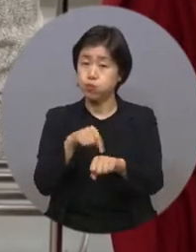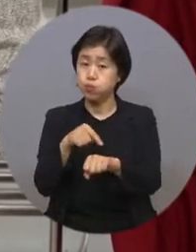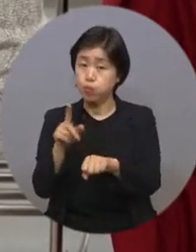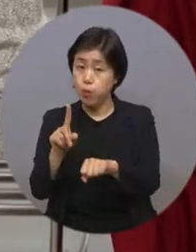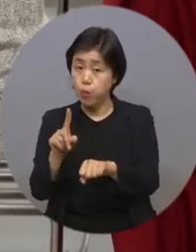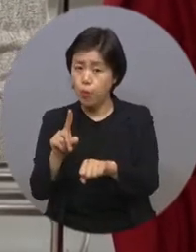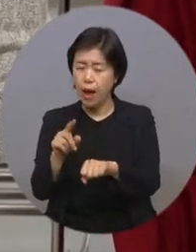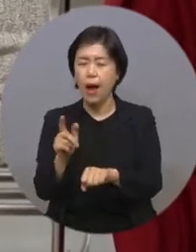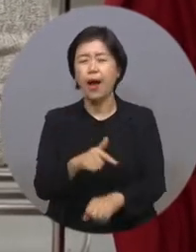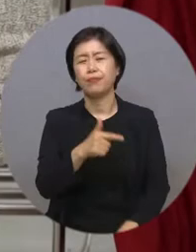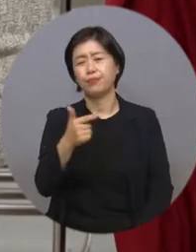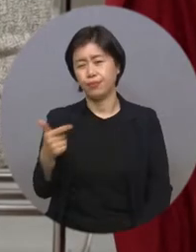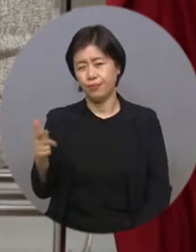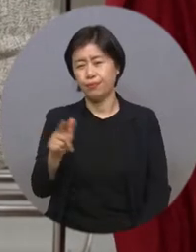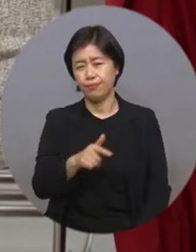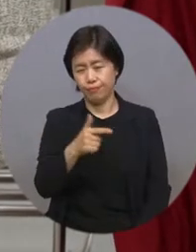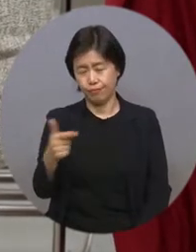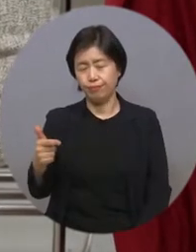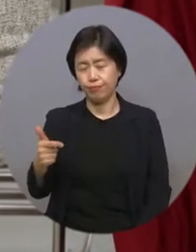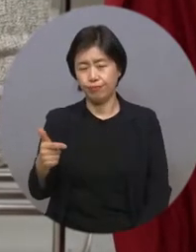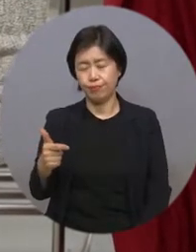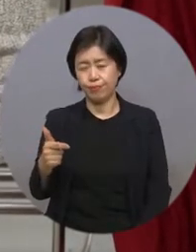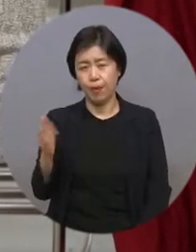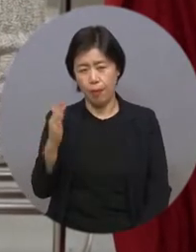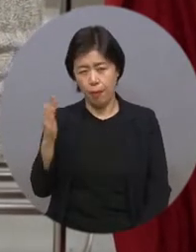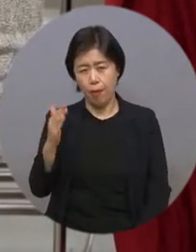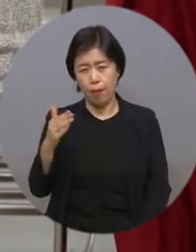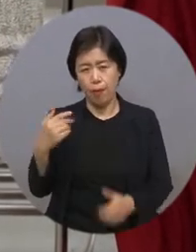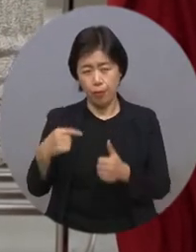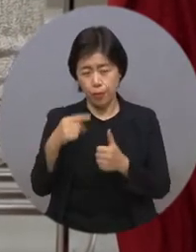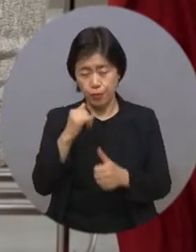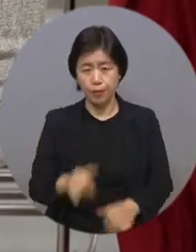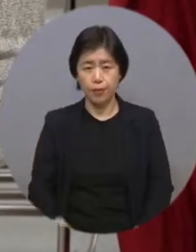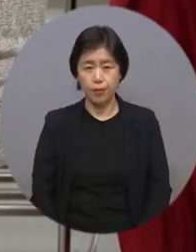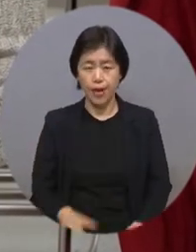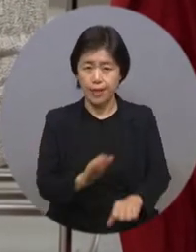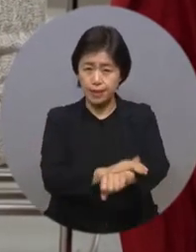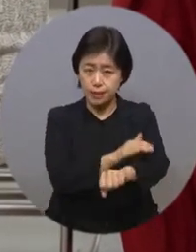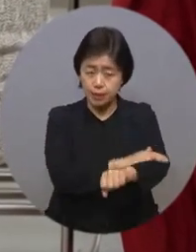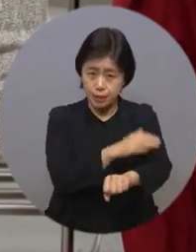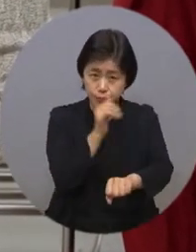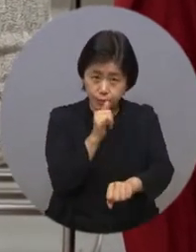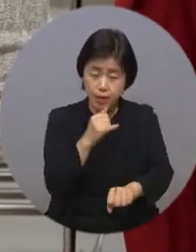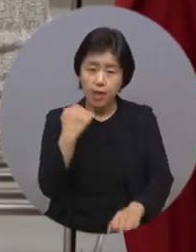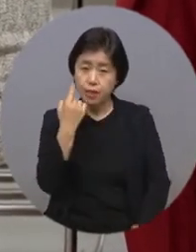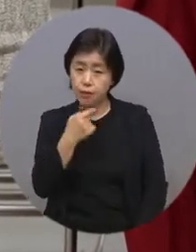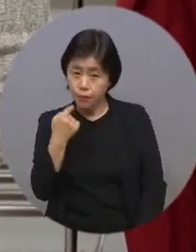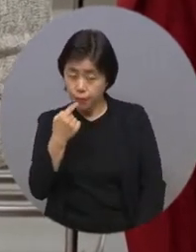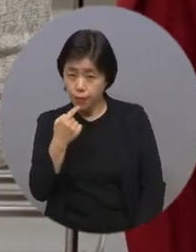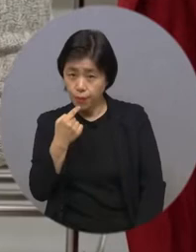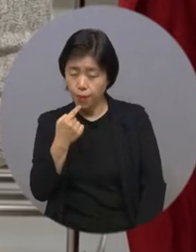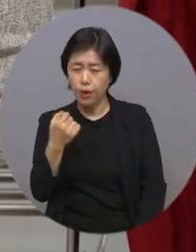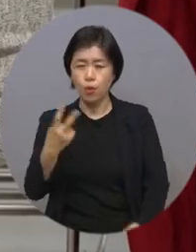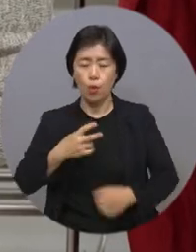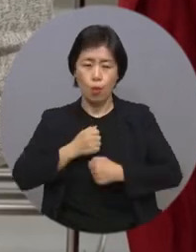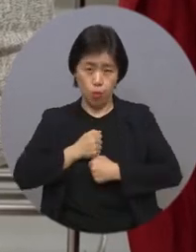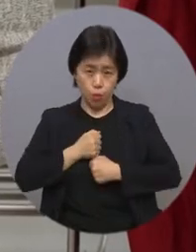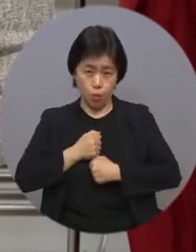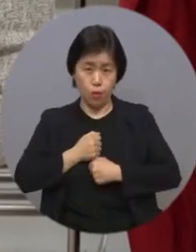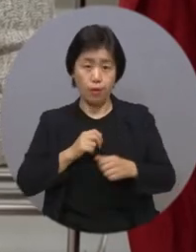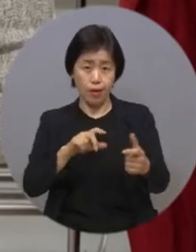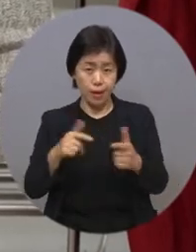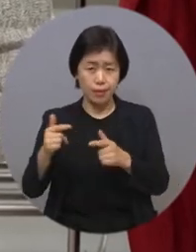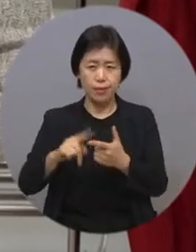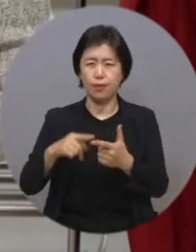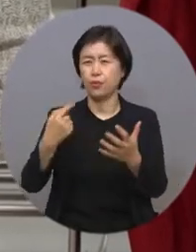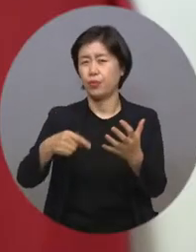하루 정도 보시면 되시고요. 이제 뭐 실습도 있고 네. 이제 이런 교육 이제 지켜야 될 놀이라든지 이런 것까지 같이 교육을